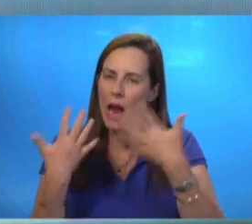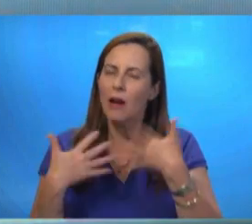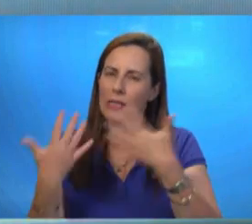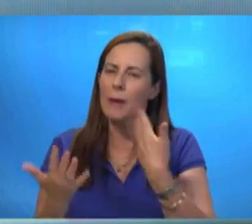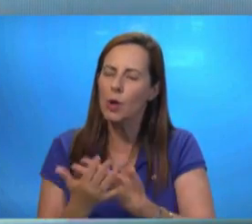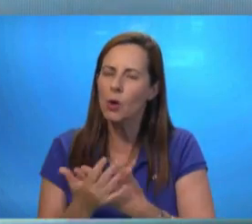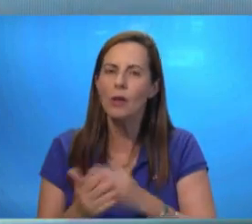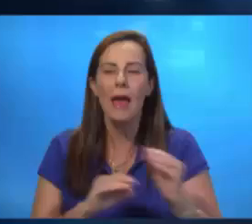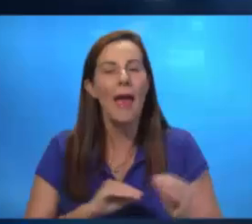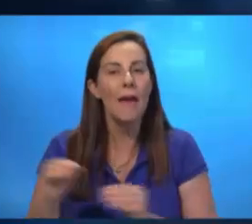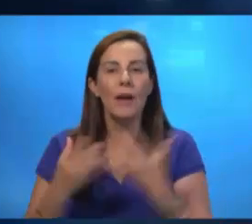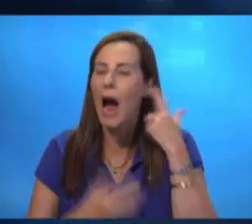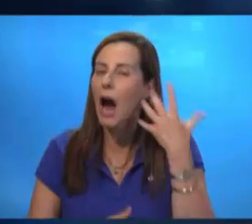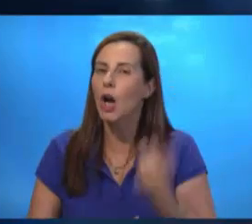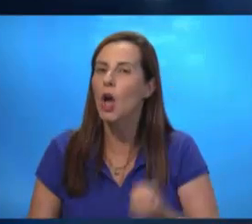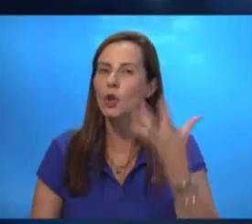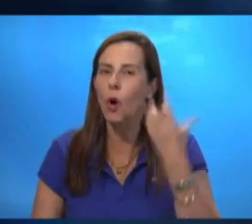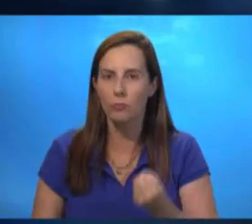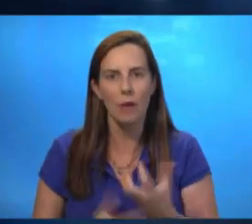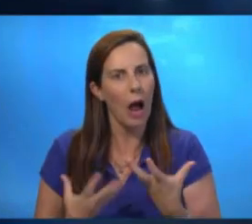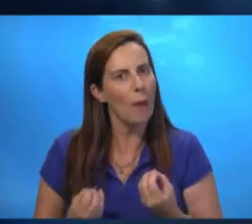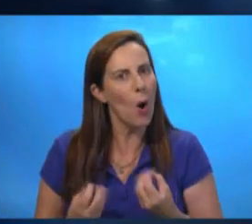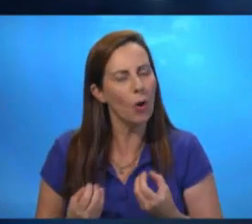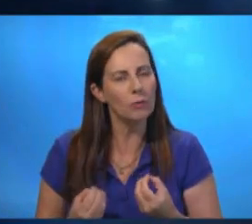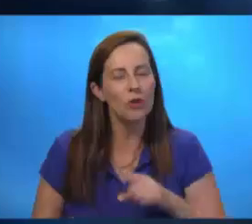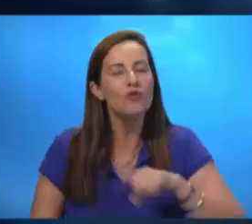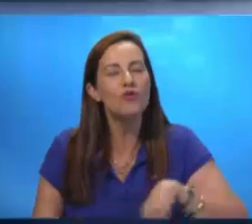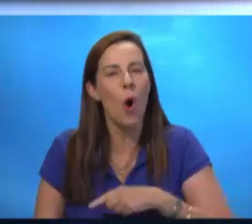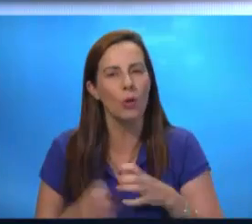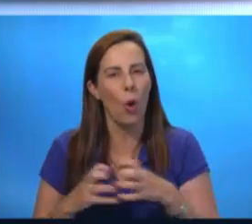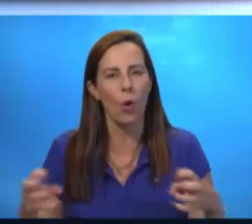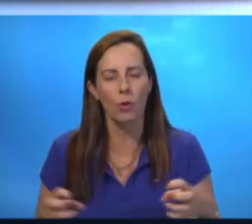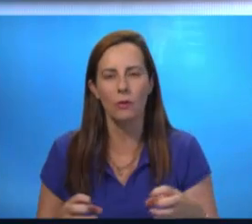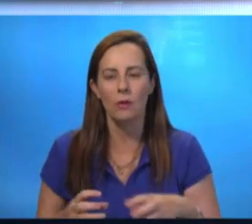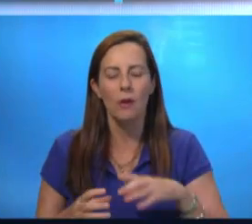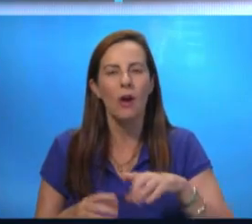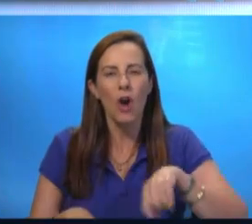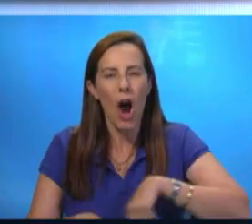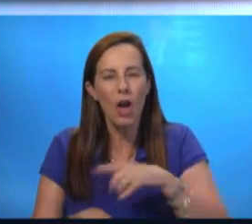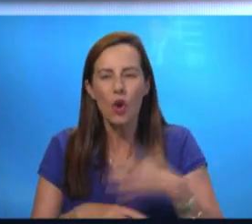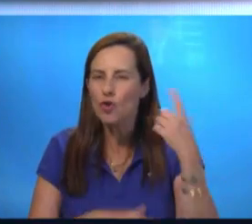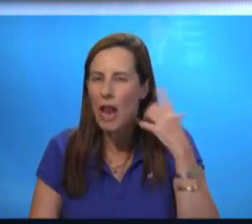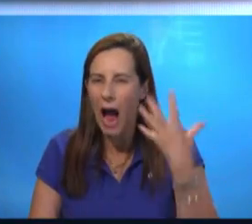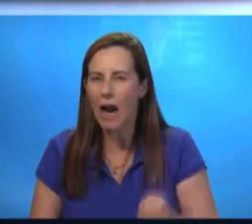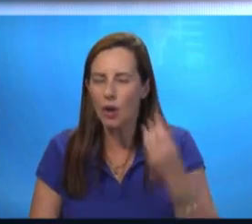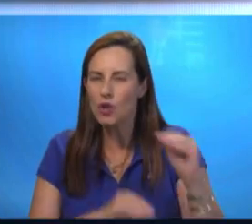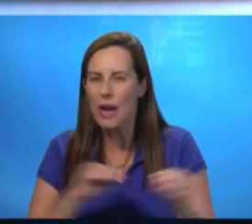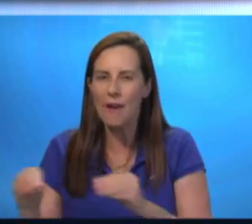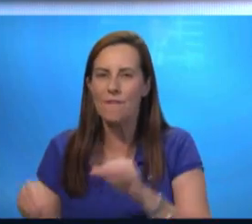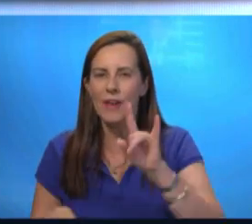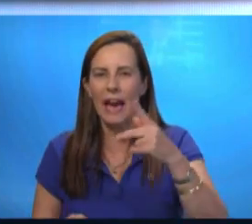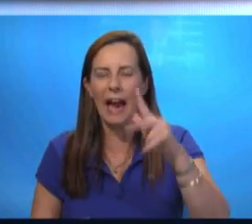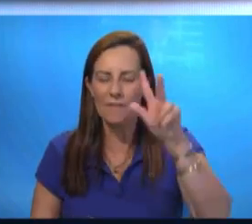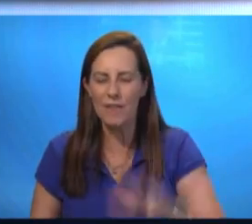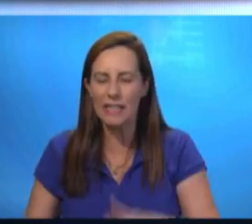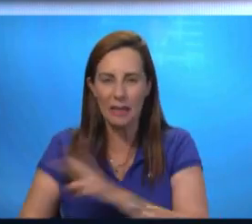העביר עד כה הקלטות די רבות, שעות ארוכות. האורך המצטבר של ההקלטות שהעביר חפץ למשטרה עד